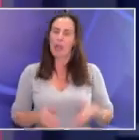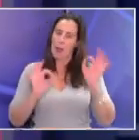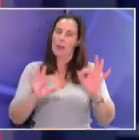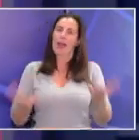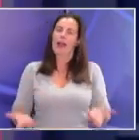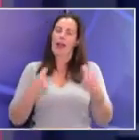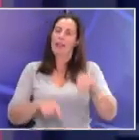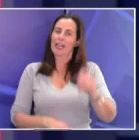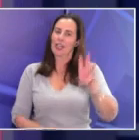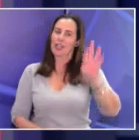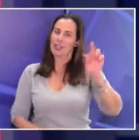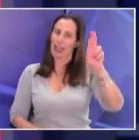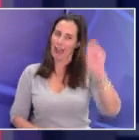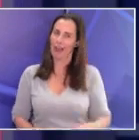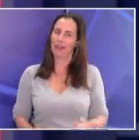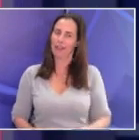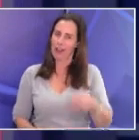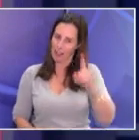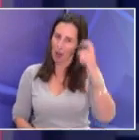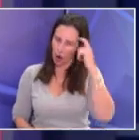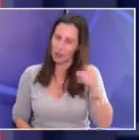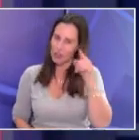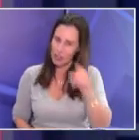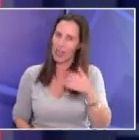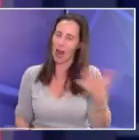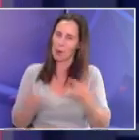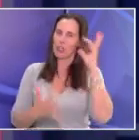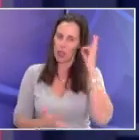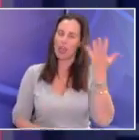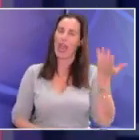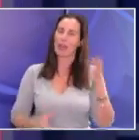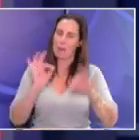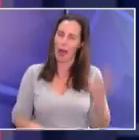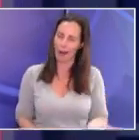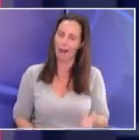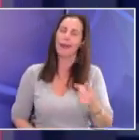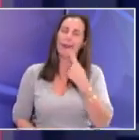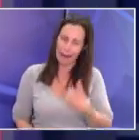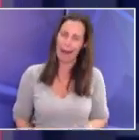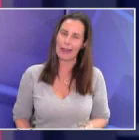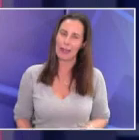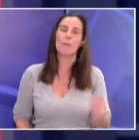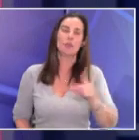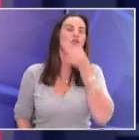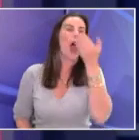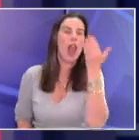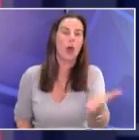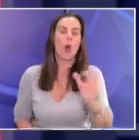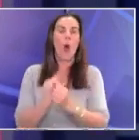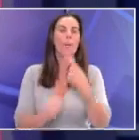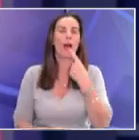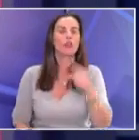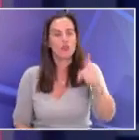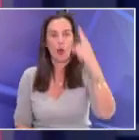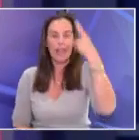בחייך, חבר הכנסת שטרן, אתה חושב שככה אתה מעודד נשים להיבחר? תגיד, מישהו שאל אותך או אמר לך